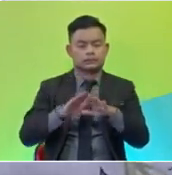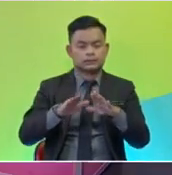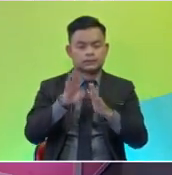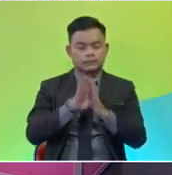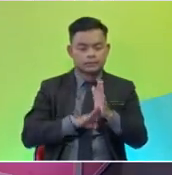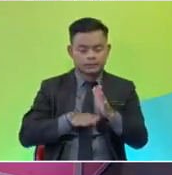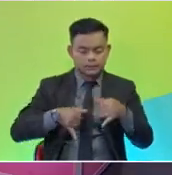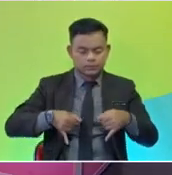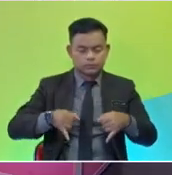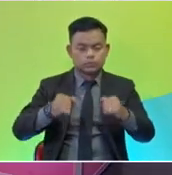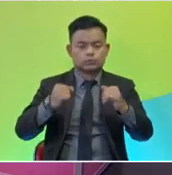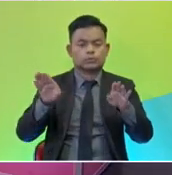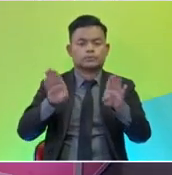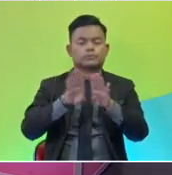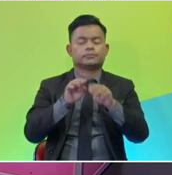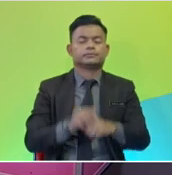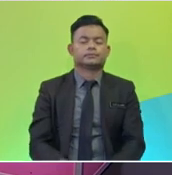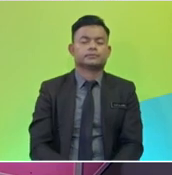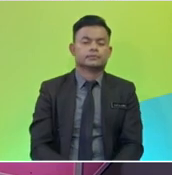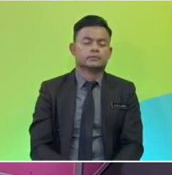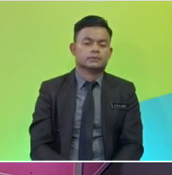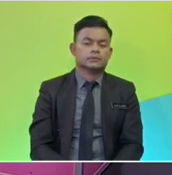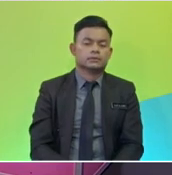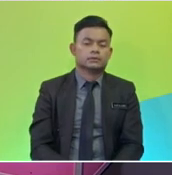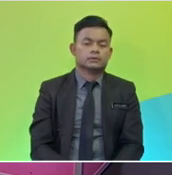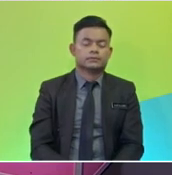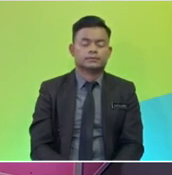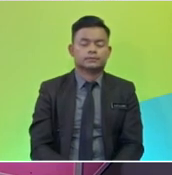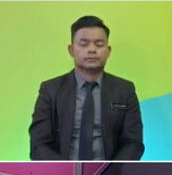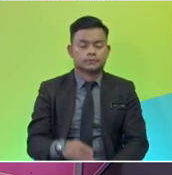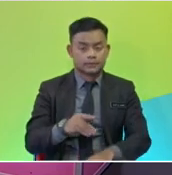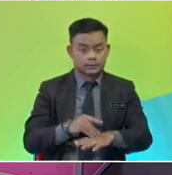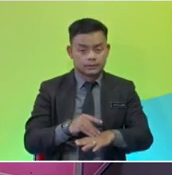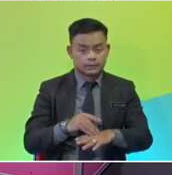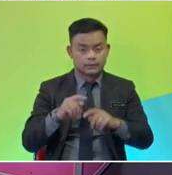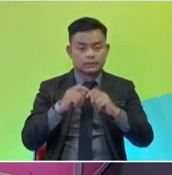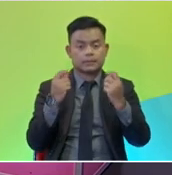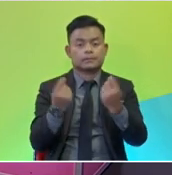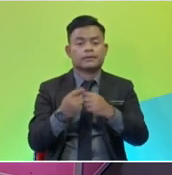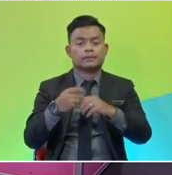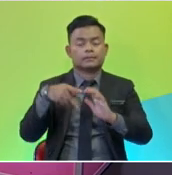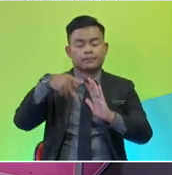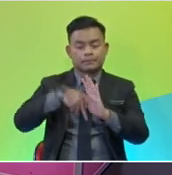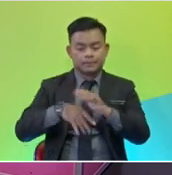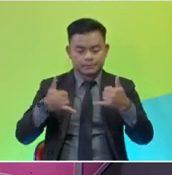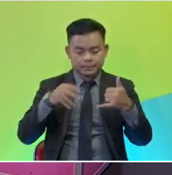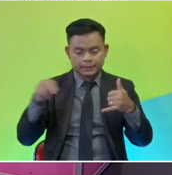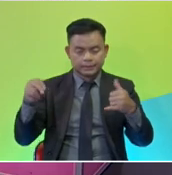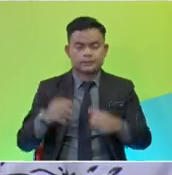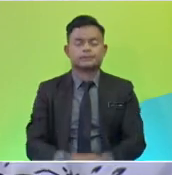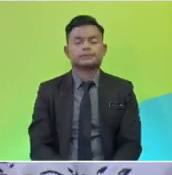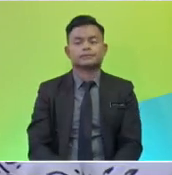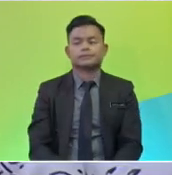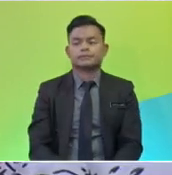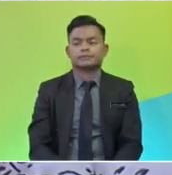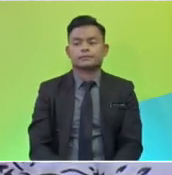okey okey ini okey yang ini di taman permainan taman permainan Oke dia kita kelihatan